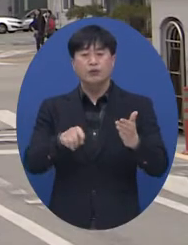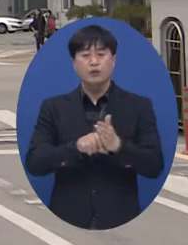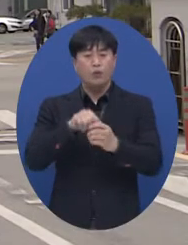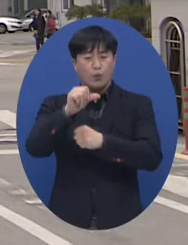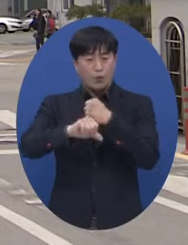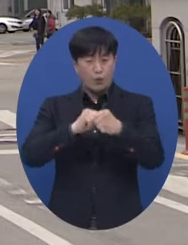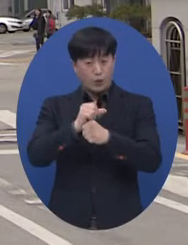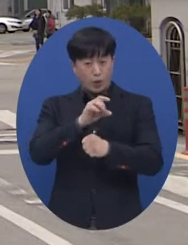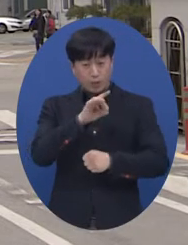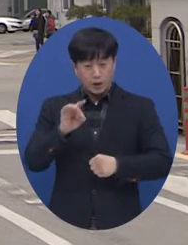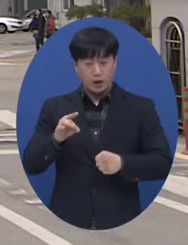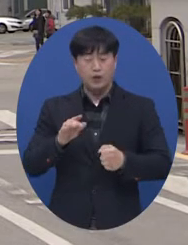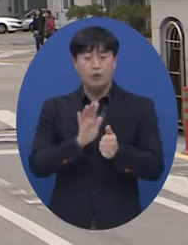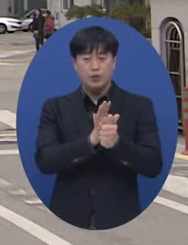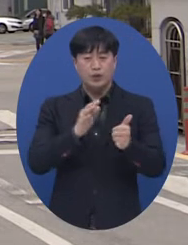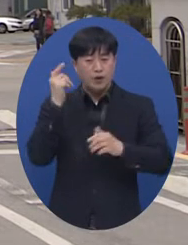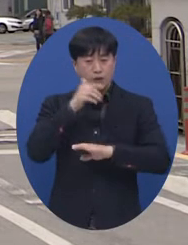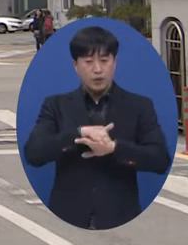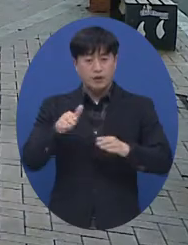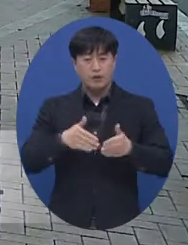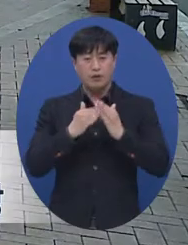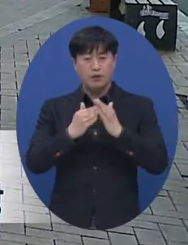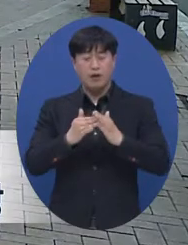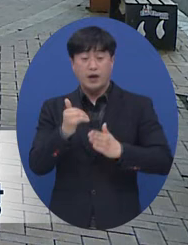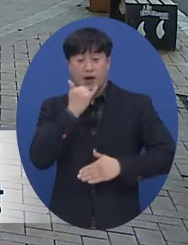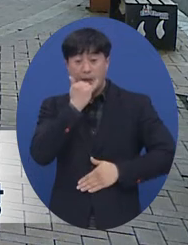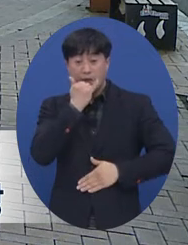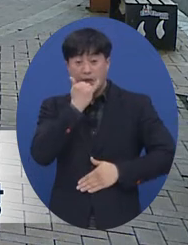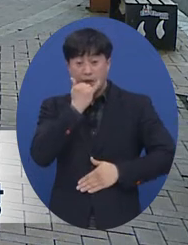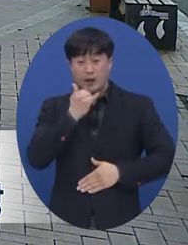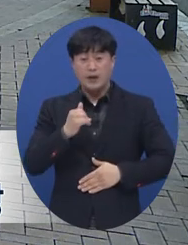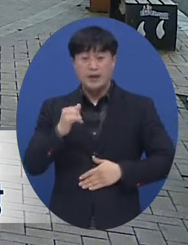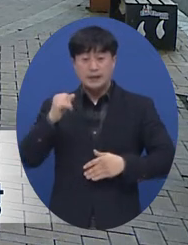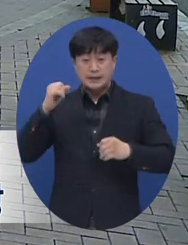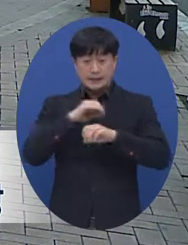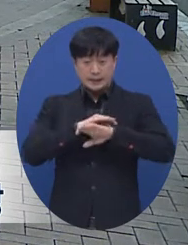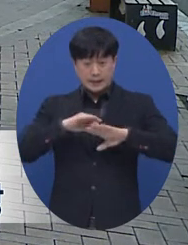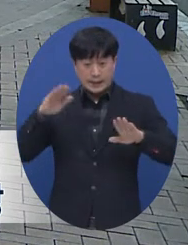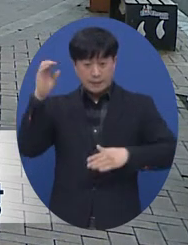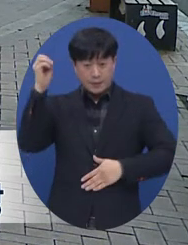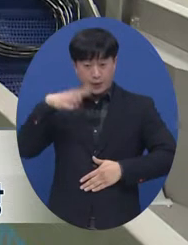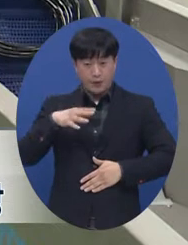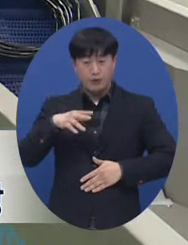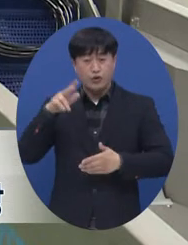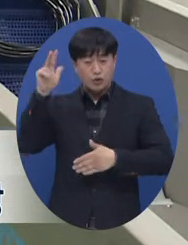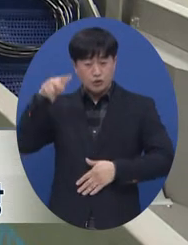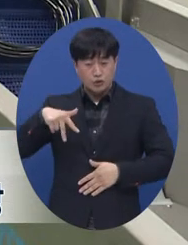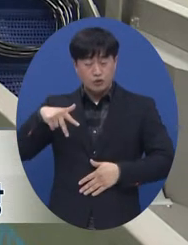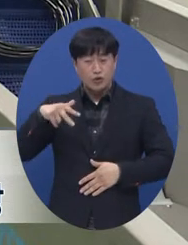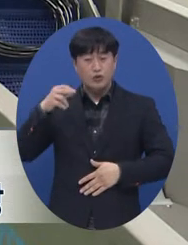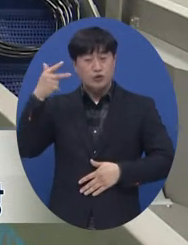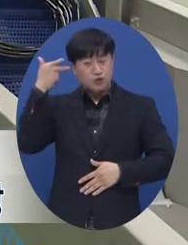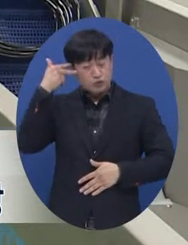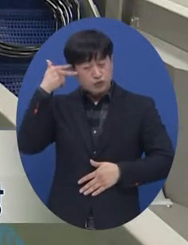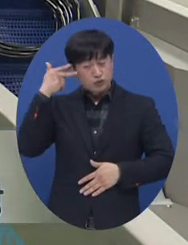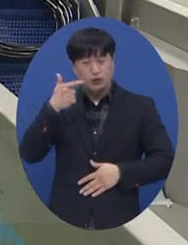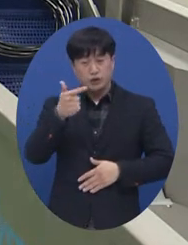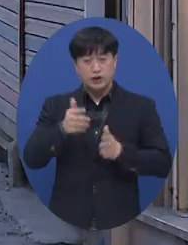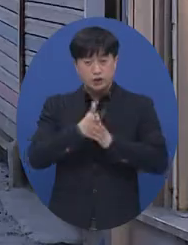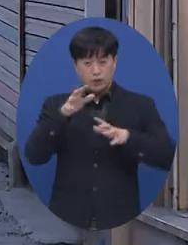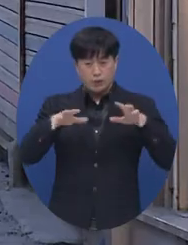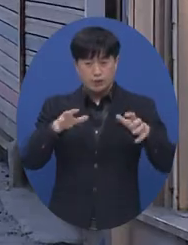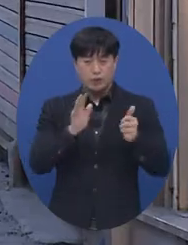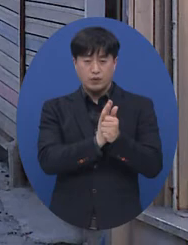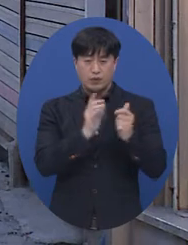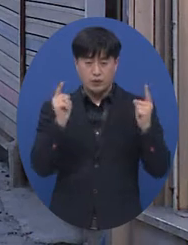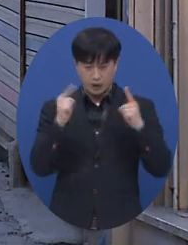5년마다 지원 계획을 세웁니다 가평 과 양평 연청 과 여주 포천 동두천 등 6개